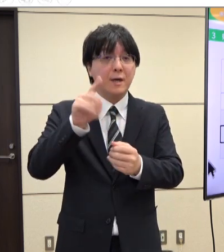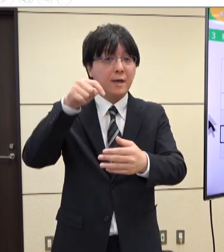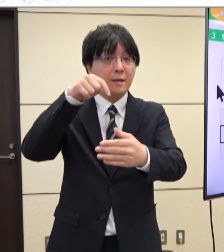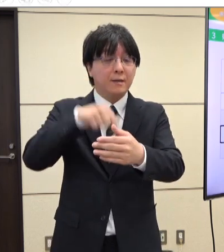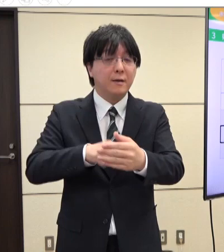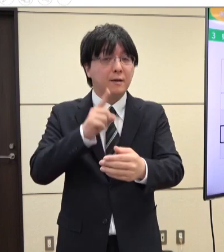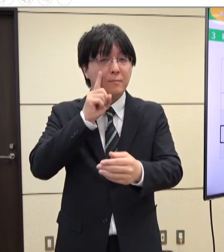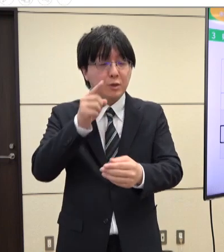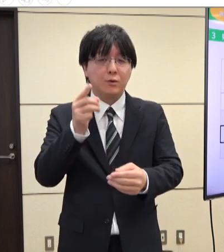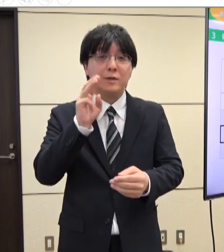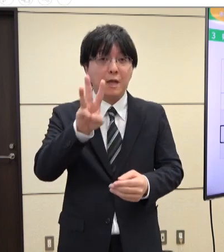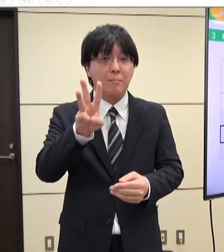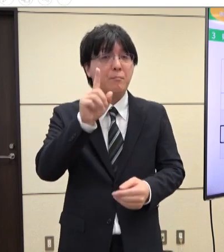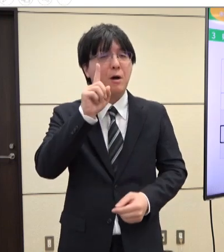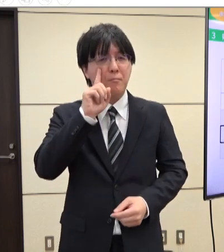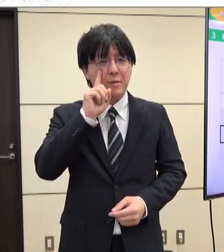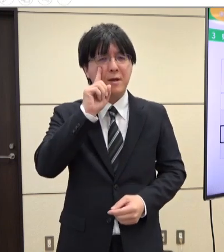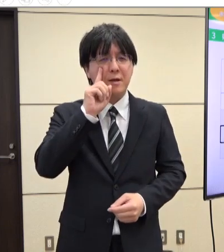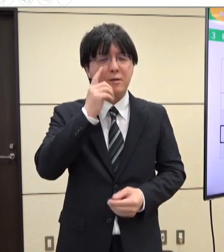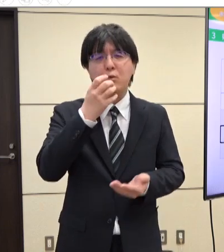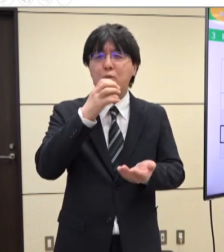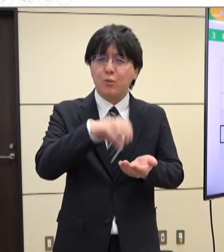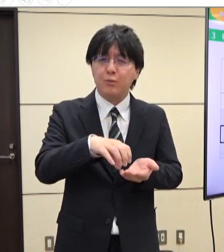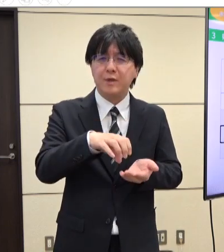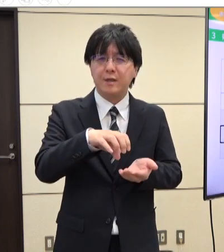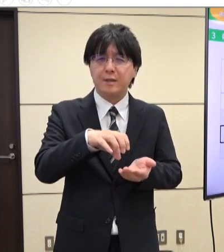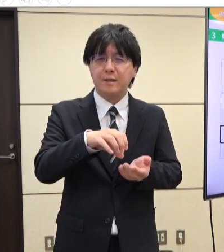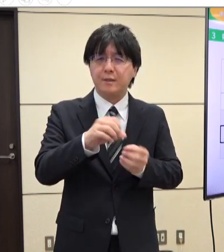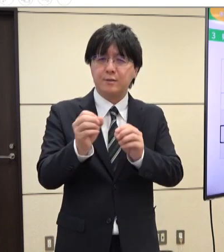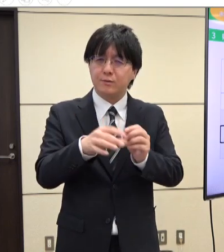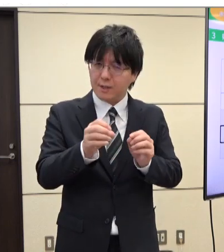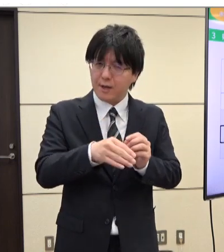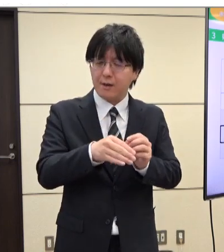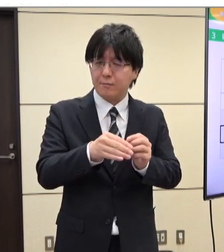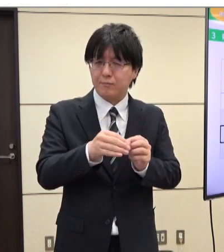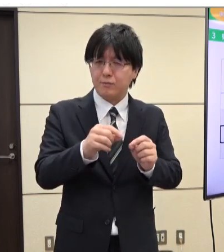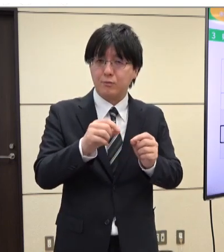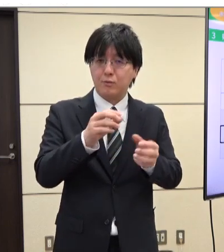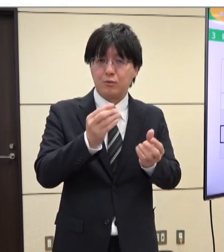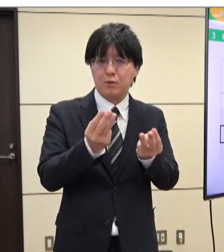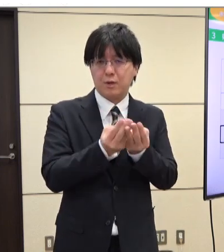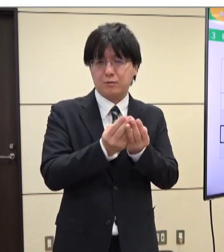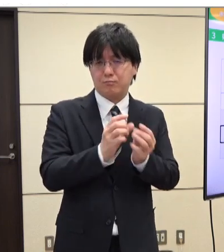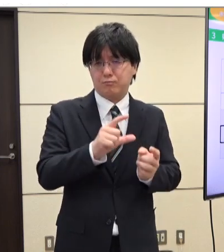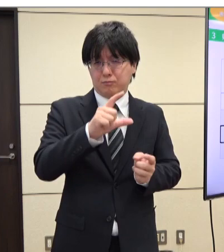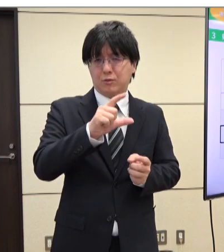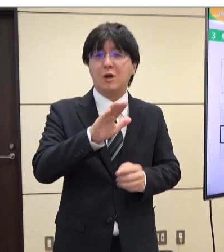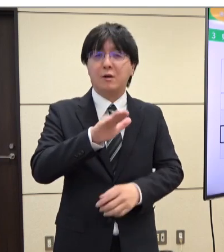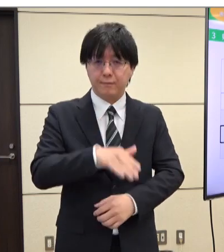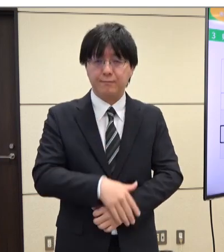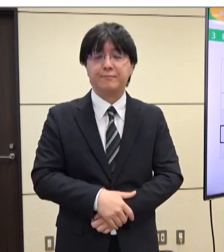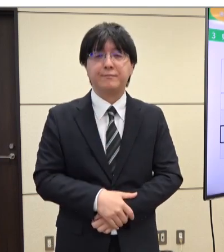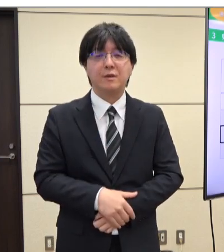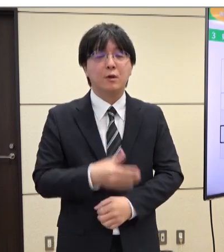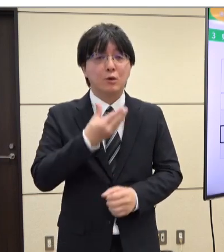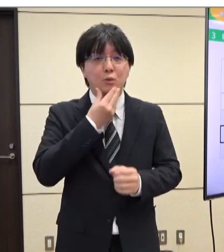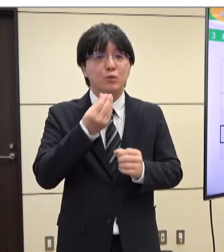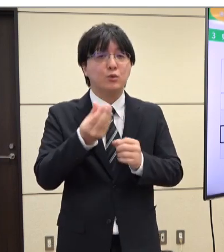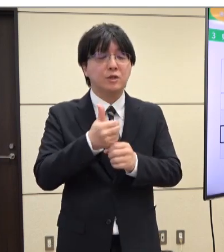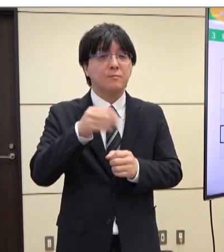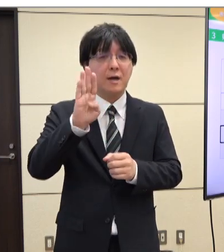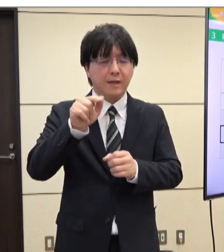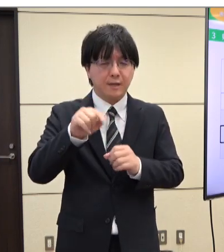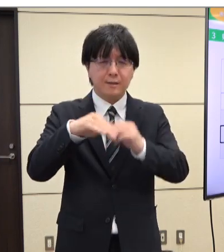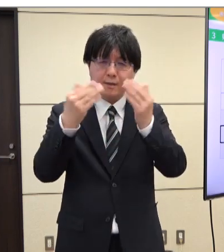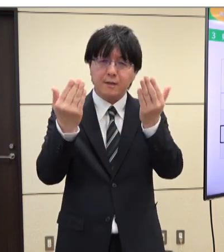でありますので、そのうちの3番目ということになっております。まあ、福島県全体が都道府